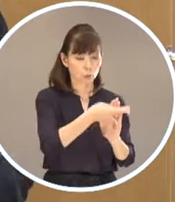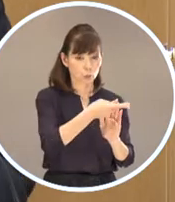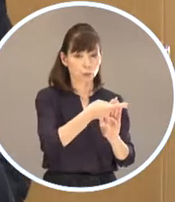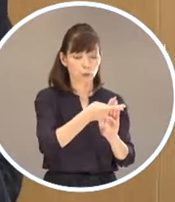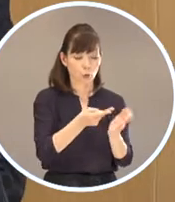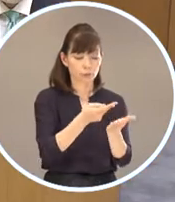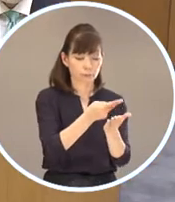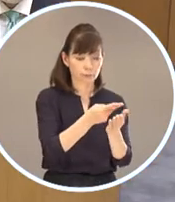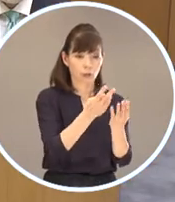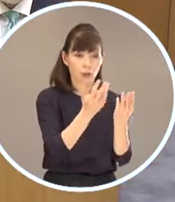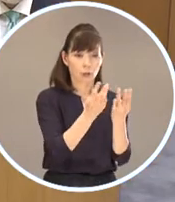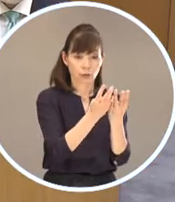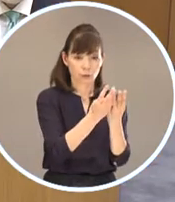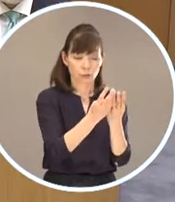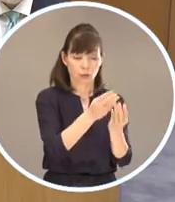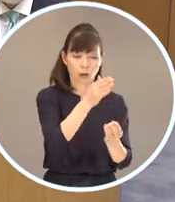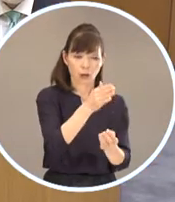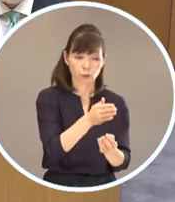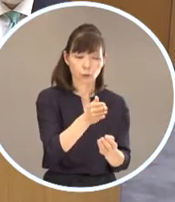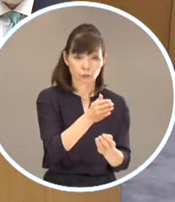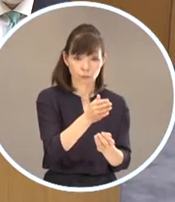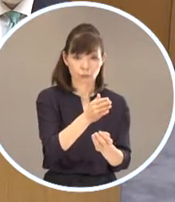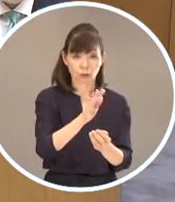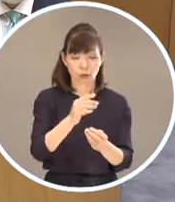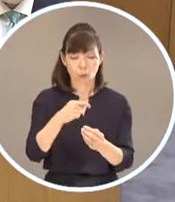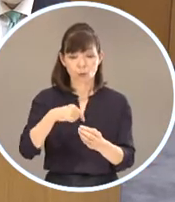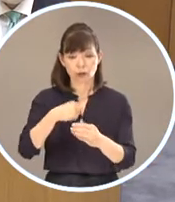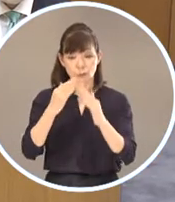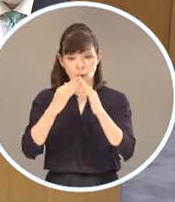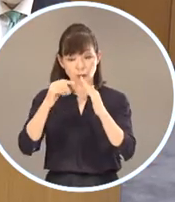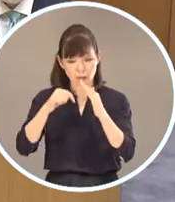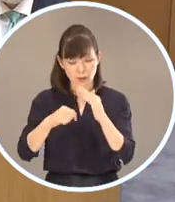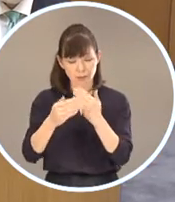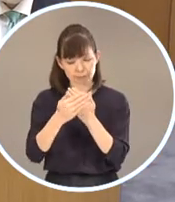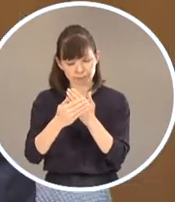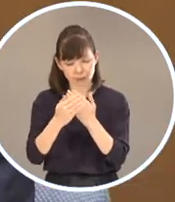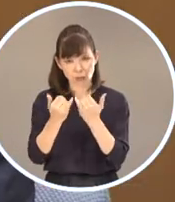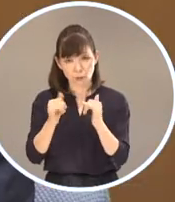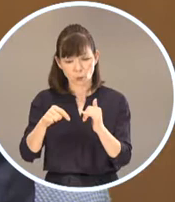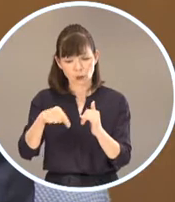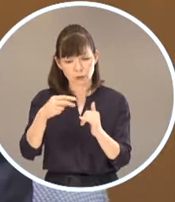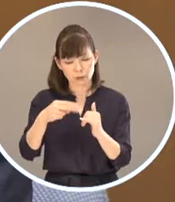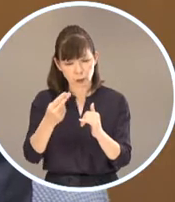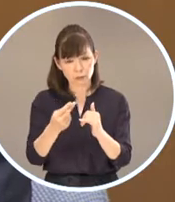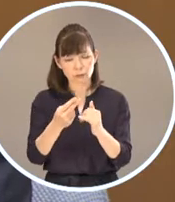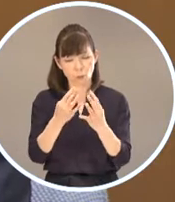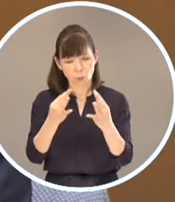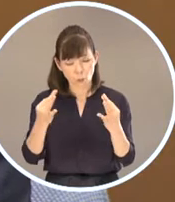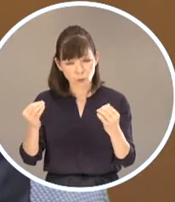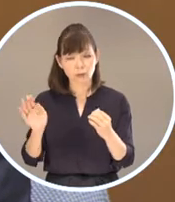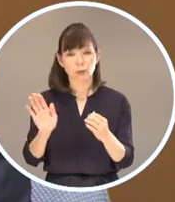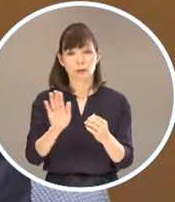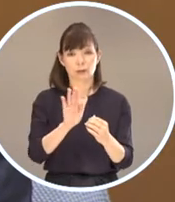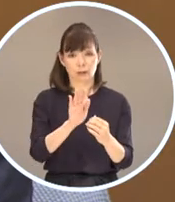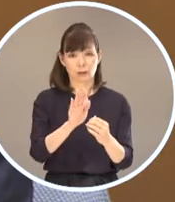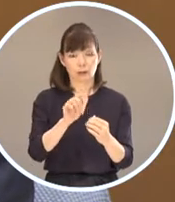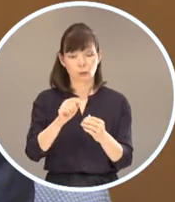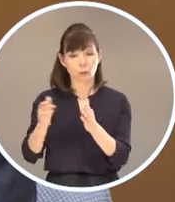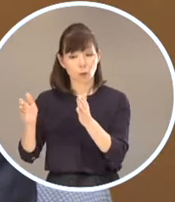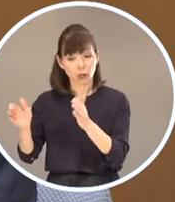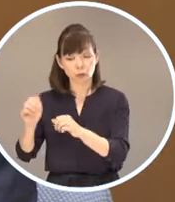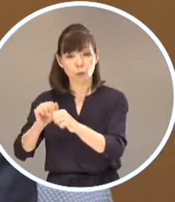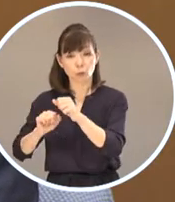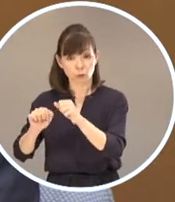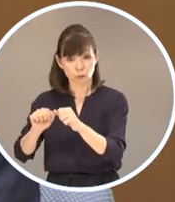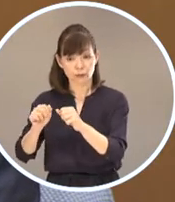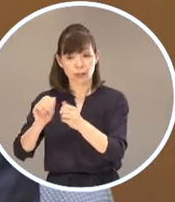が半分程度であったにもかかわらず、自宅待機者が数百人もいる日も何度かありました。この間の取り組みにおい